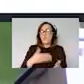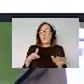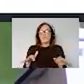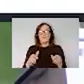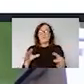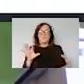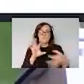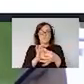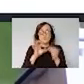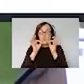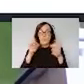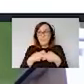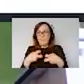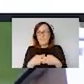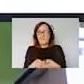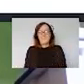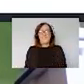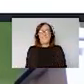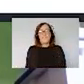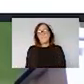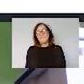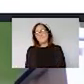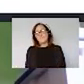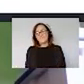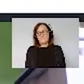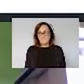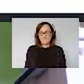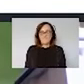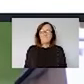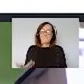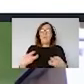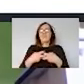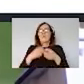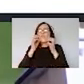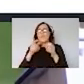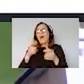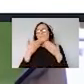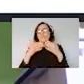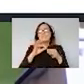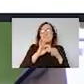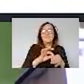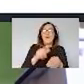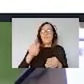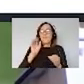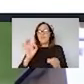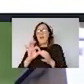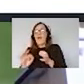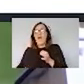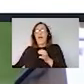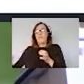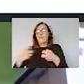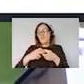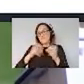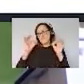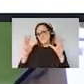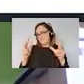łącze internetowe, to już niestety zależy też od uczestników, choć też od prowadzącego. Ja dzisiaj jestem, drodzy Państwo, na kablu, w związku z czym ode mnie powinno być